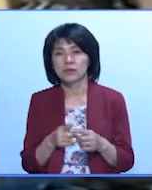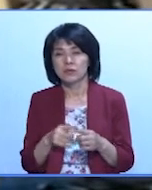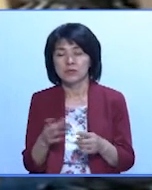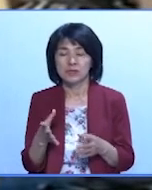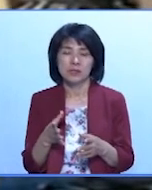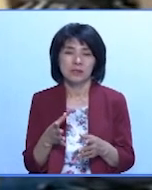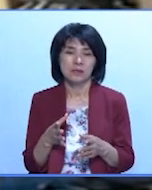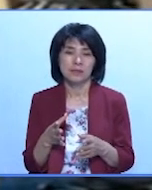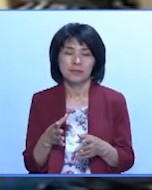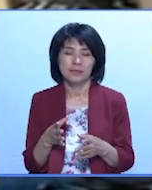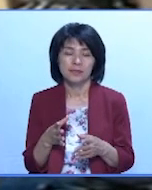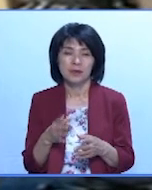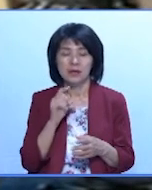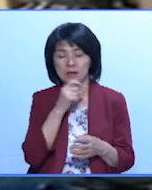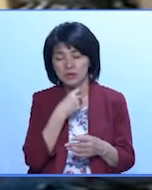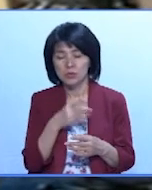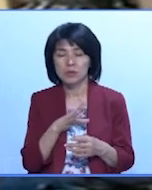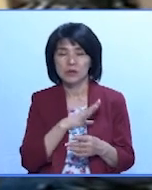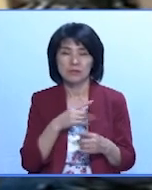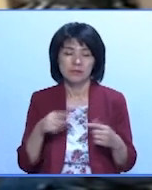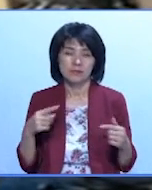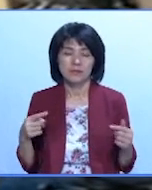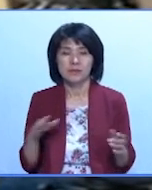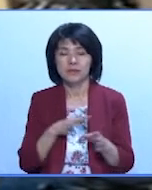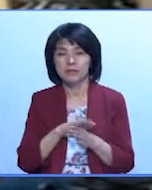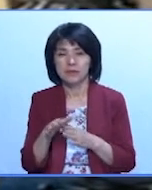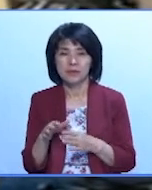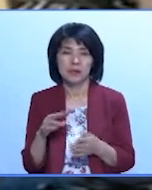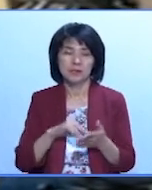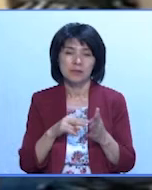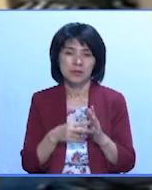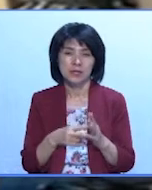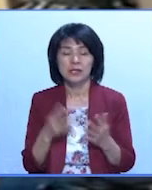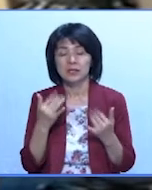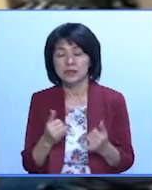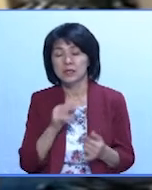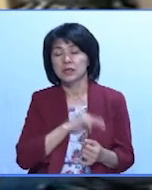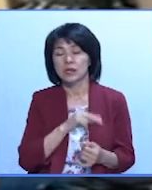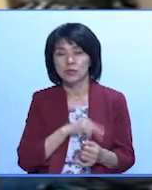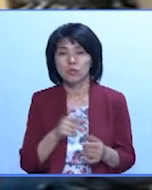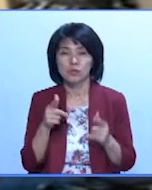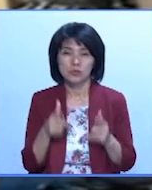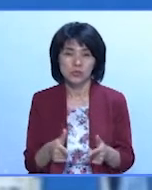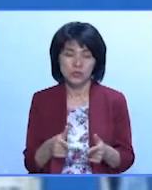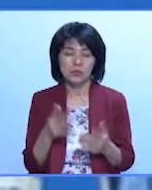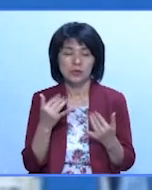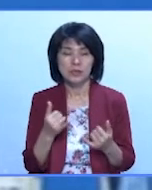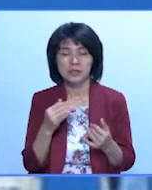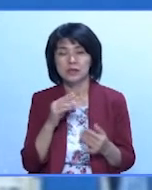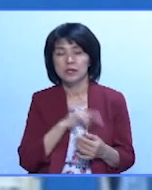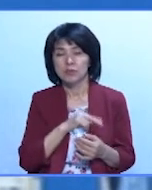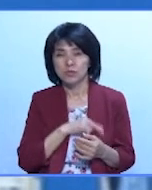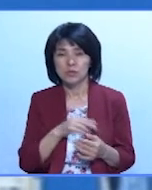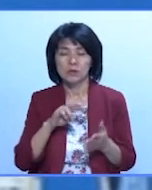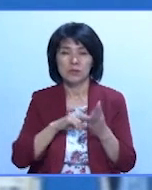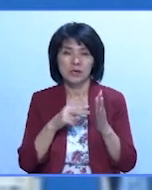экономиканы құлдыратпауға бағытталған жоспарлар құруда. Жұмыспен қамтудың жол картасы, еңбек бағдарламасы және басқа да